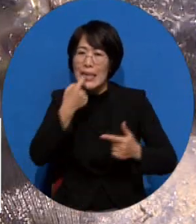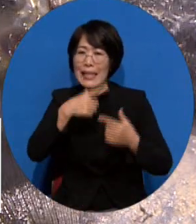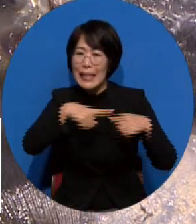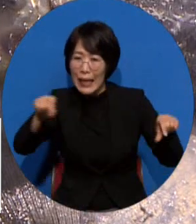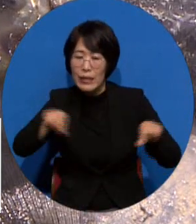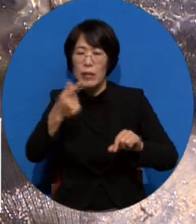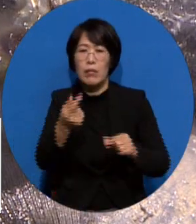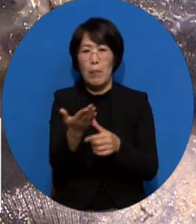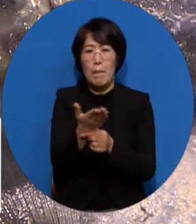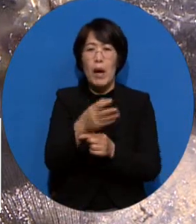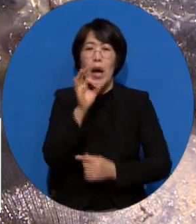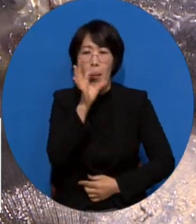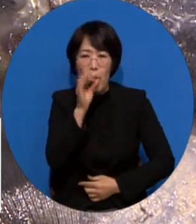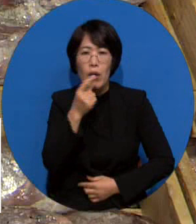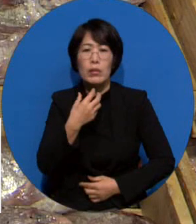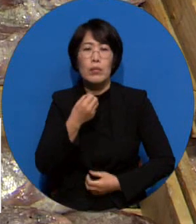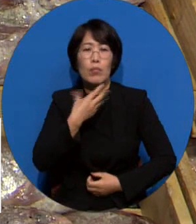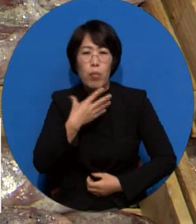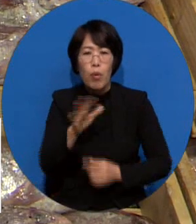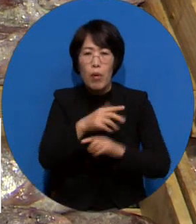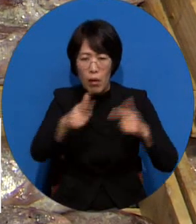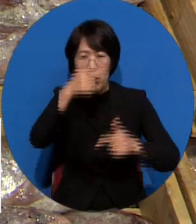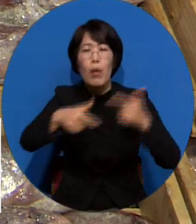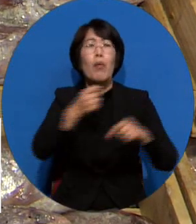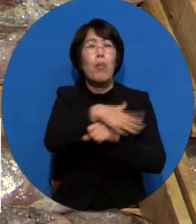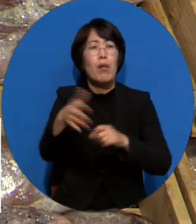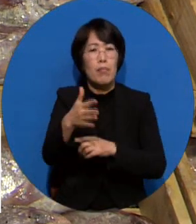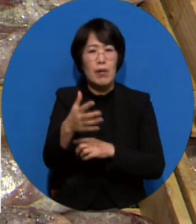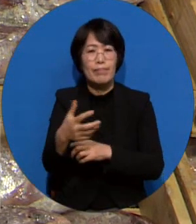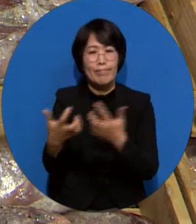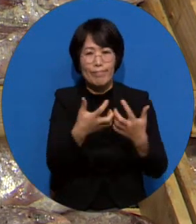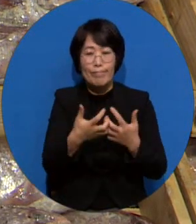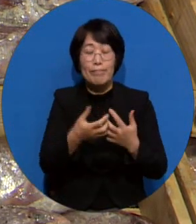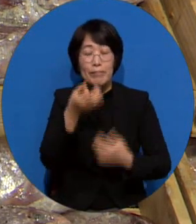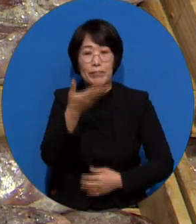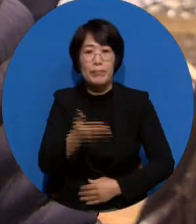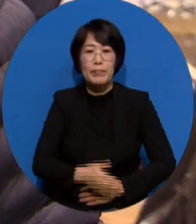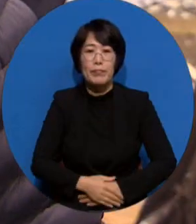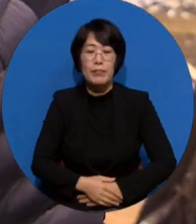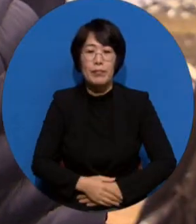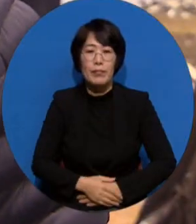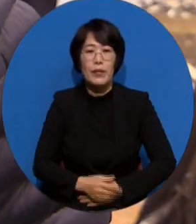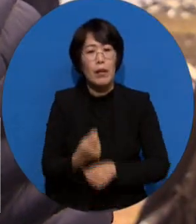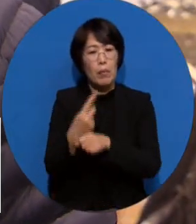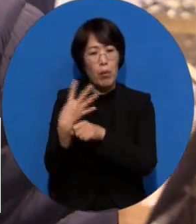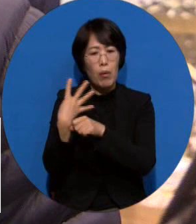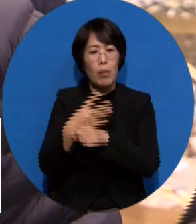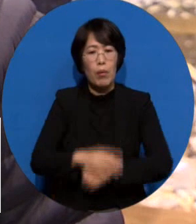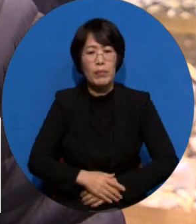갈치부터 손바닥만한 병어와 북어까지 각양각색의 생선이 가득합니다. 몇 년 전부터 더